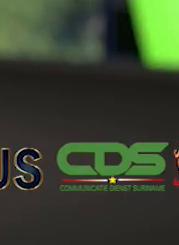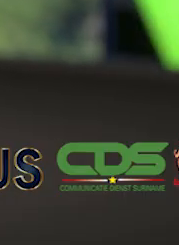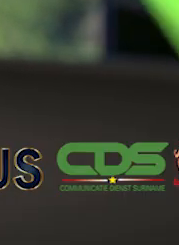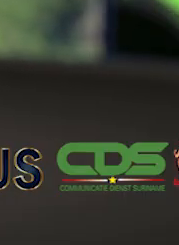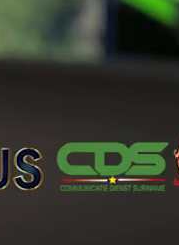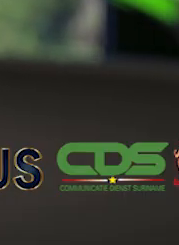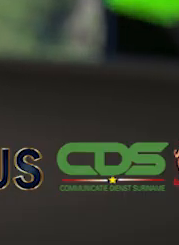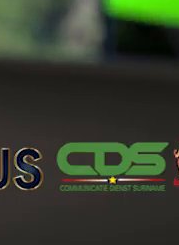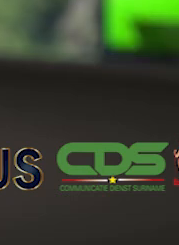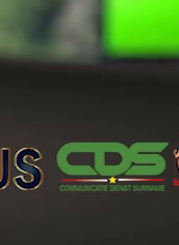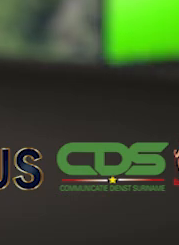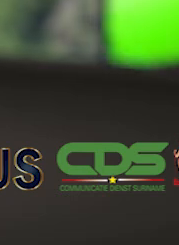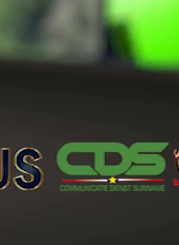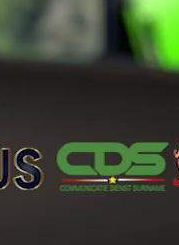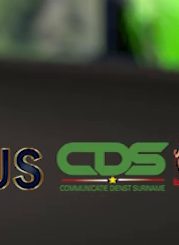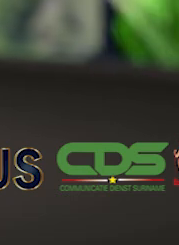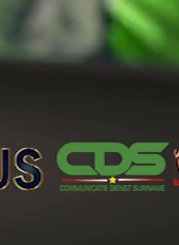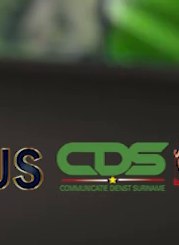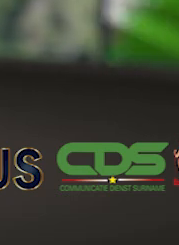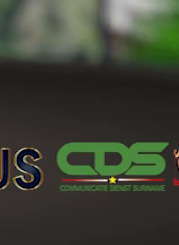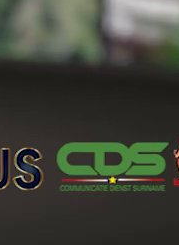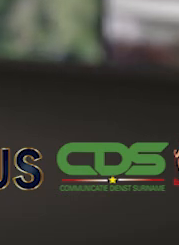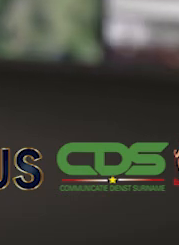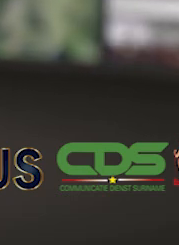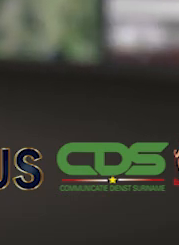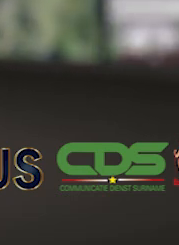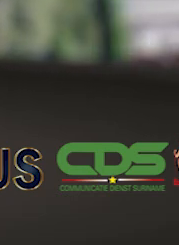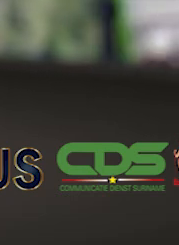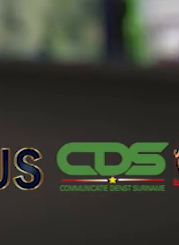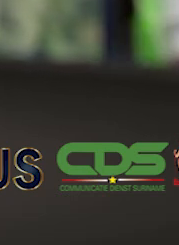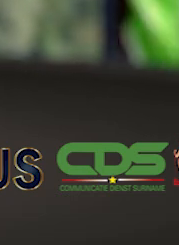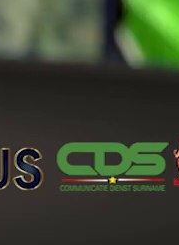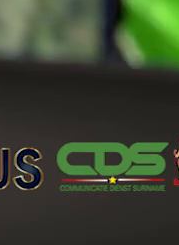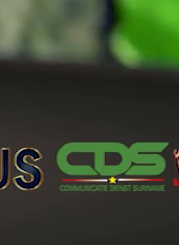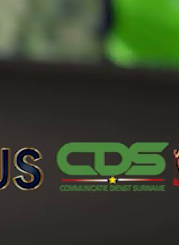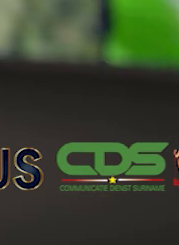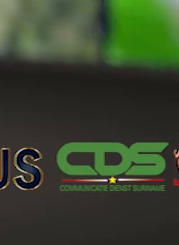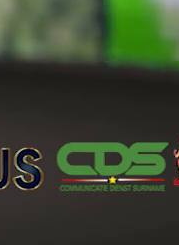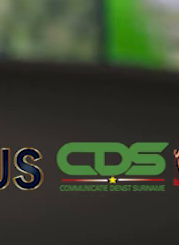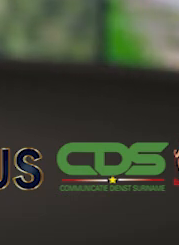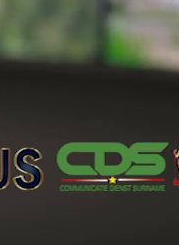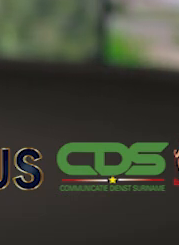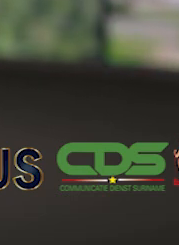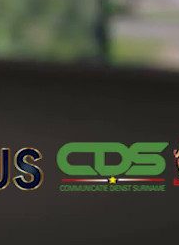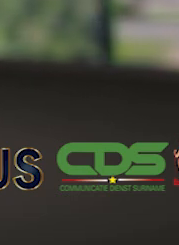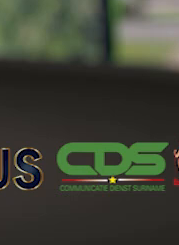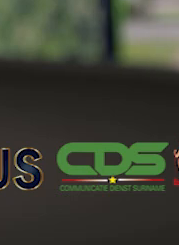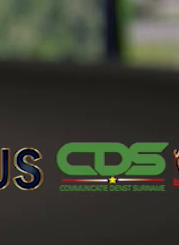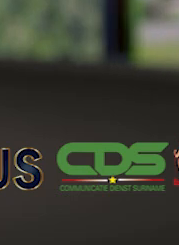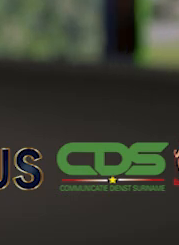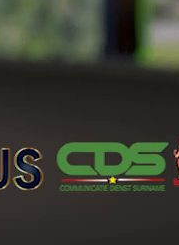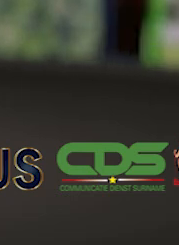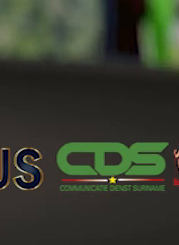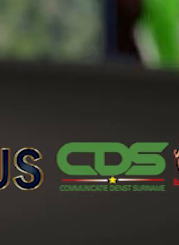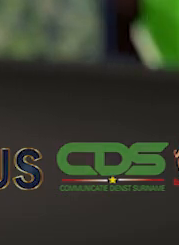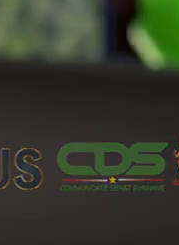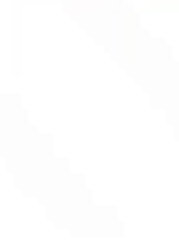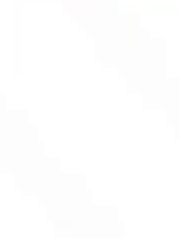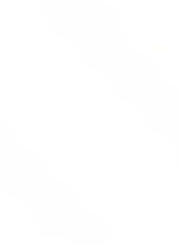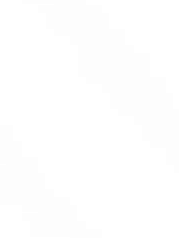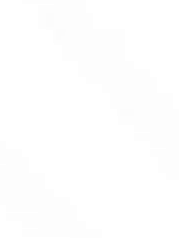Goedenavond, welkom bij een nieuwe aflevering van Focus. Het programma waar het accent gelegd wordt op de activiteiten die voor u van belang